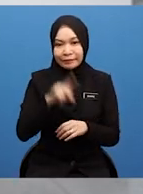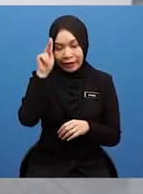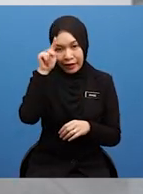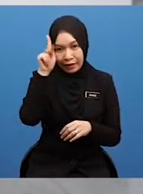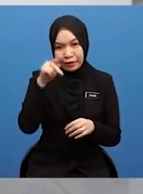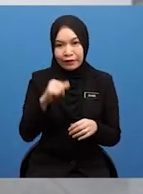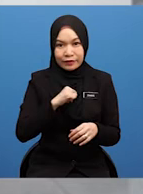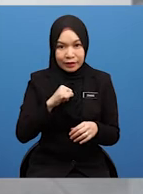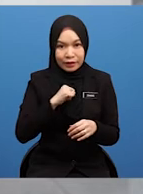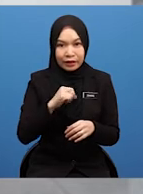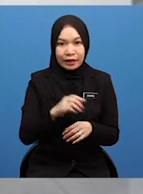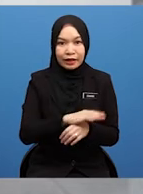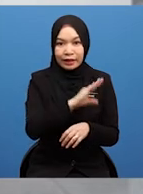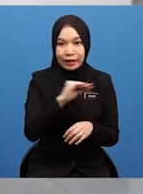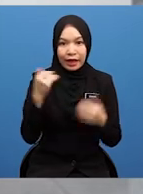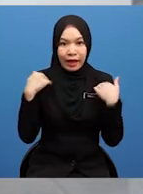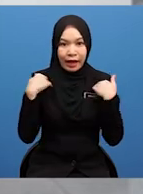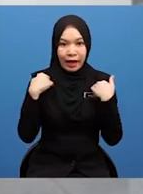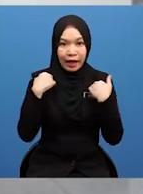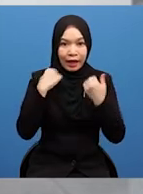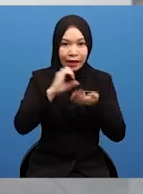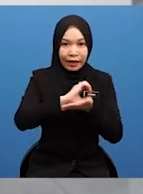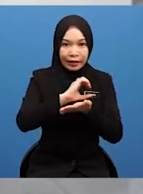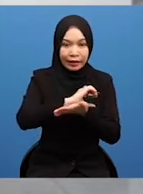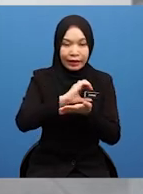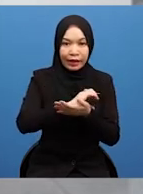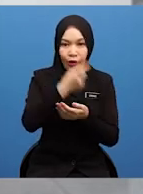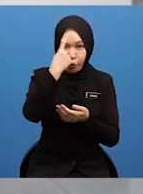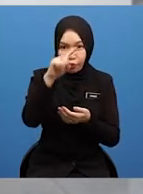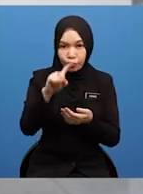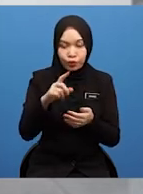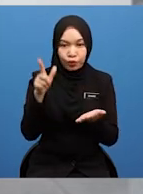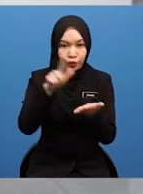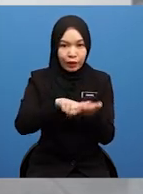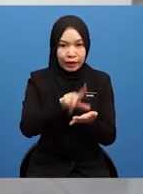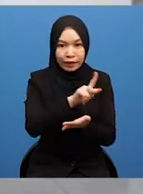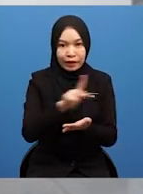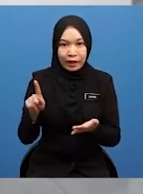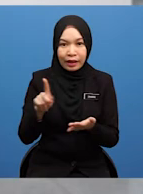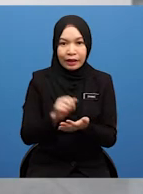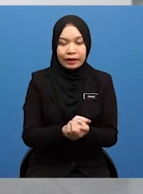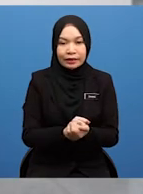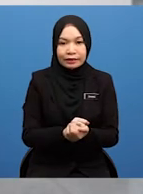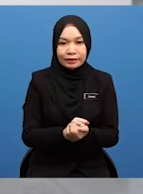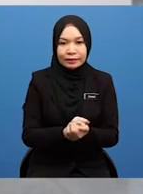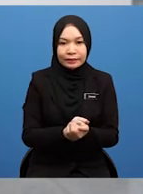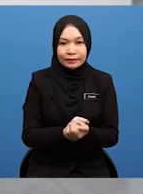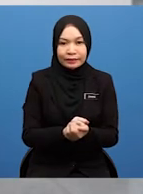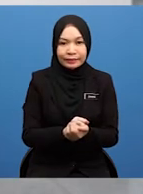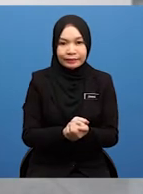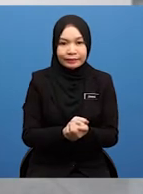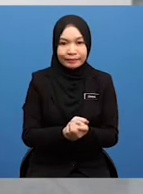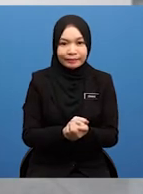board yang digunakan untuk meletakkan Lee outgrowing bersebelahan dengan meja peragaan yang